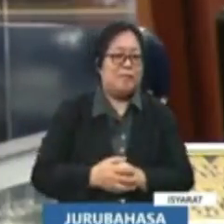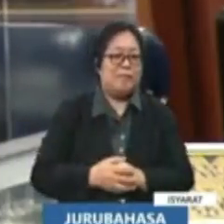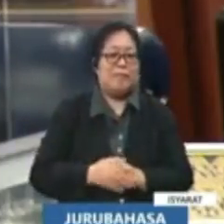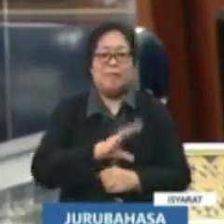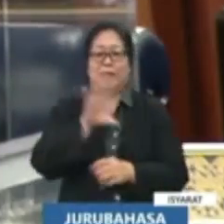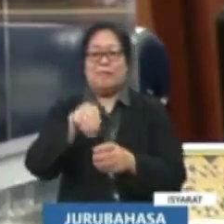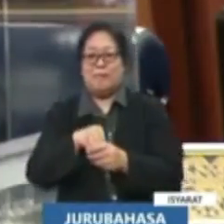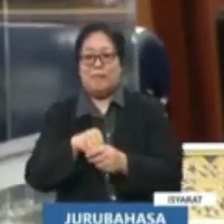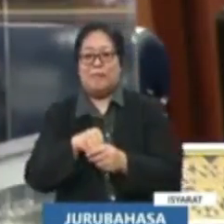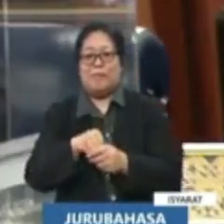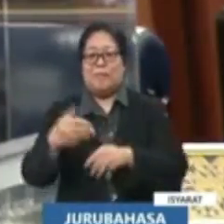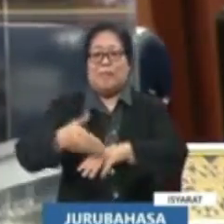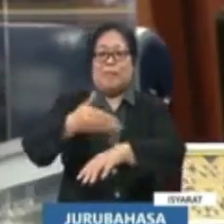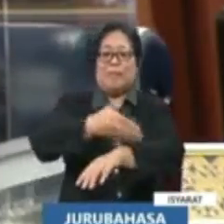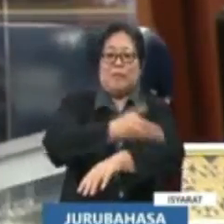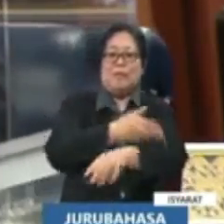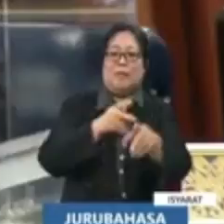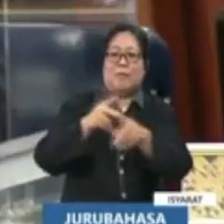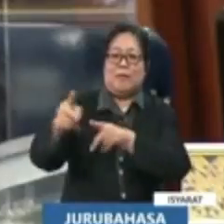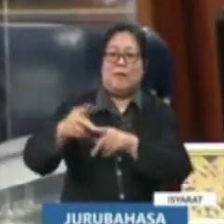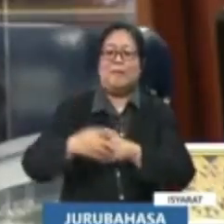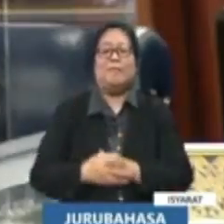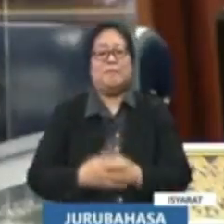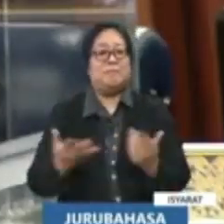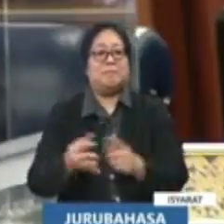melibatkan pernah kebaikan kepada